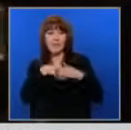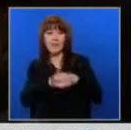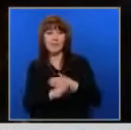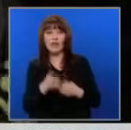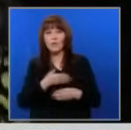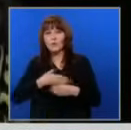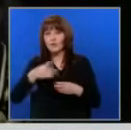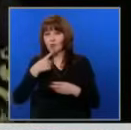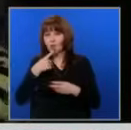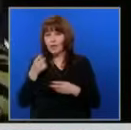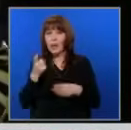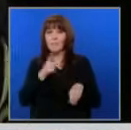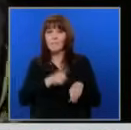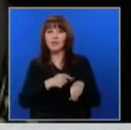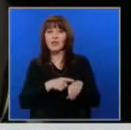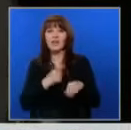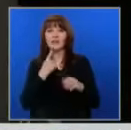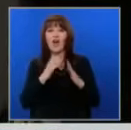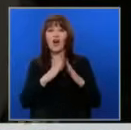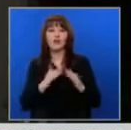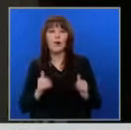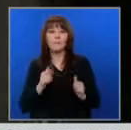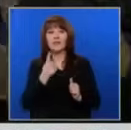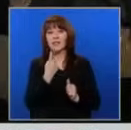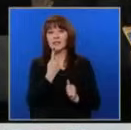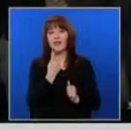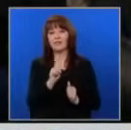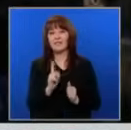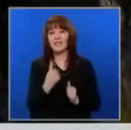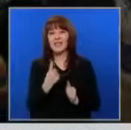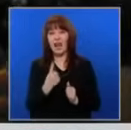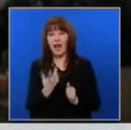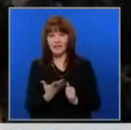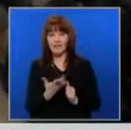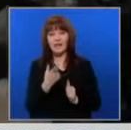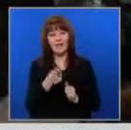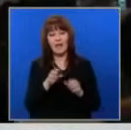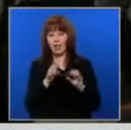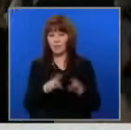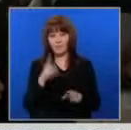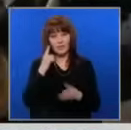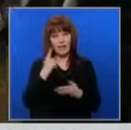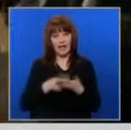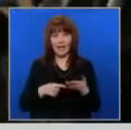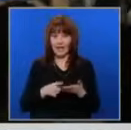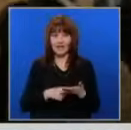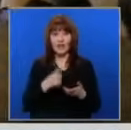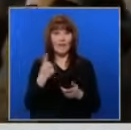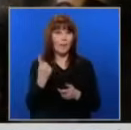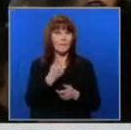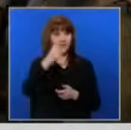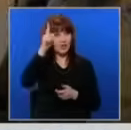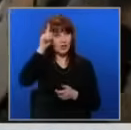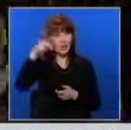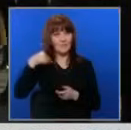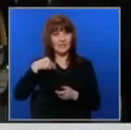на продължили с години посегателства в дом за сираци. Тази вечер тя заяви, че е допуснала грешка. Катерин Новак е първата жена президент